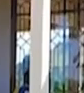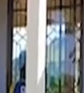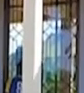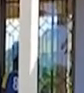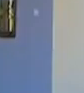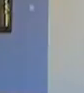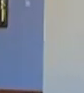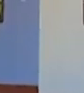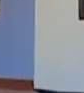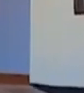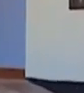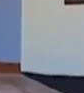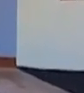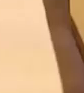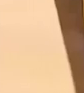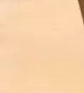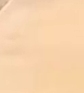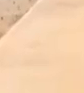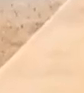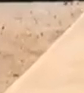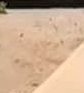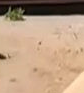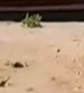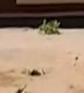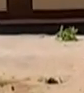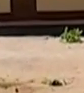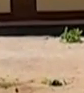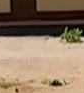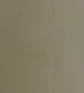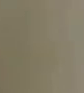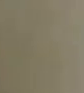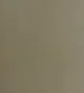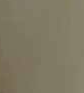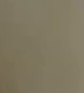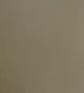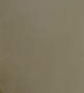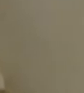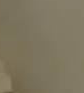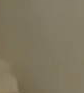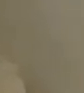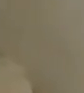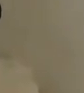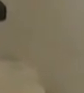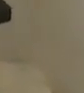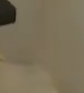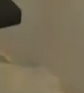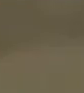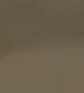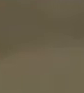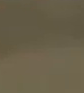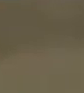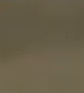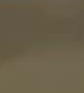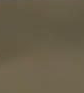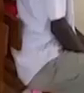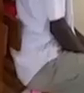iliyopita, tumeongeza idadi za zahanati kutoka 6,044 hadi kufikia zahanati 6,400. Vile